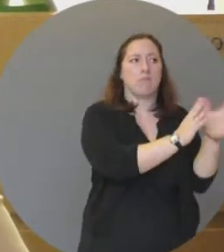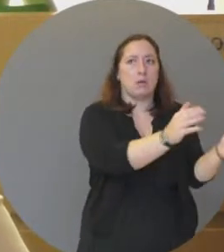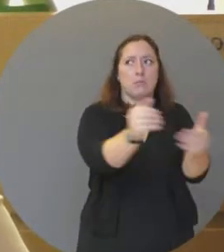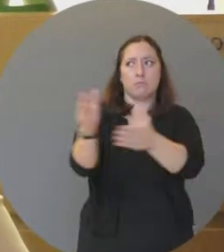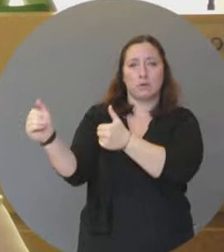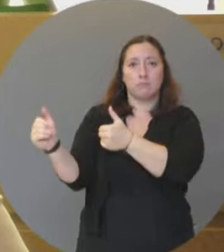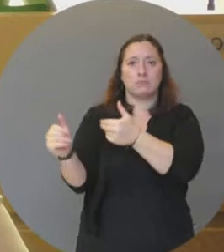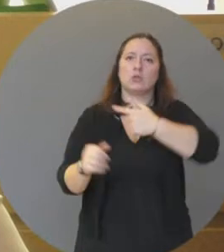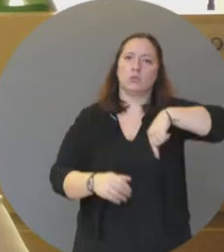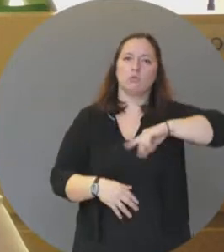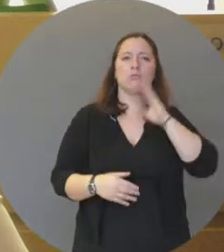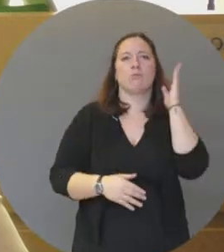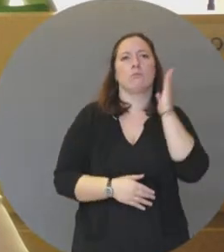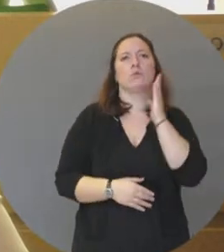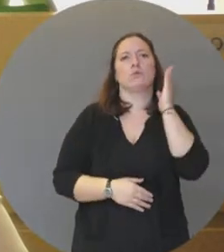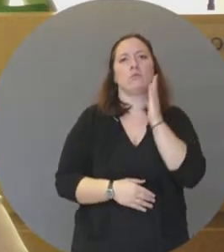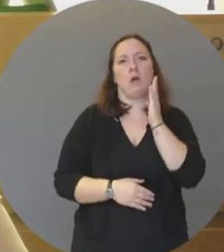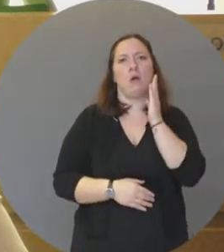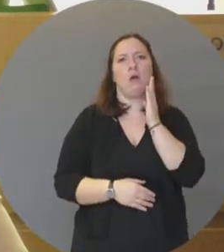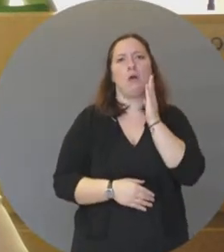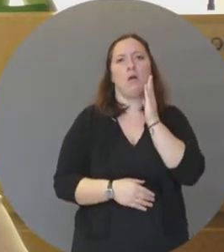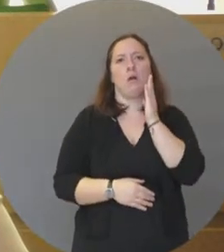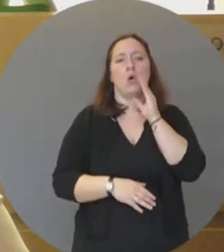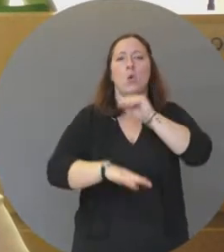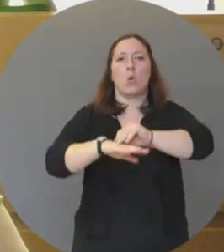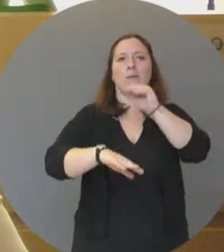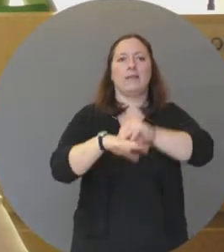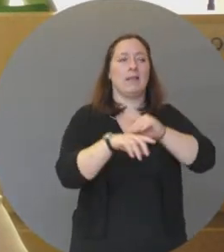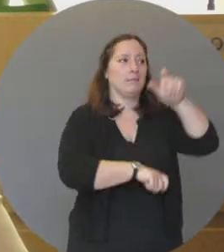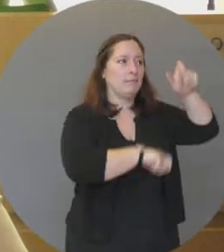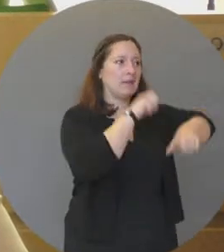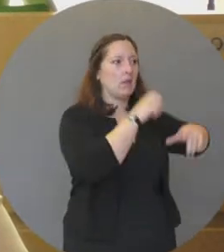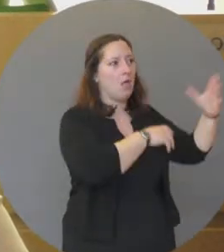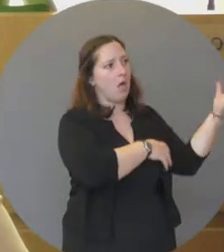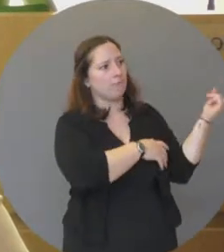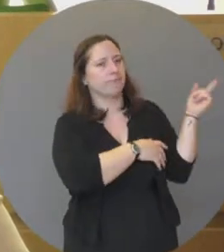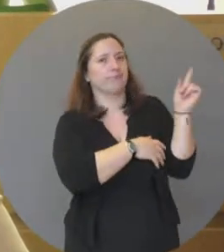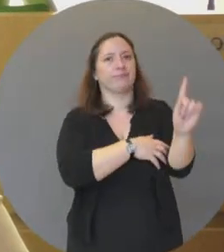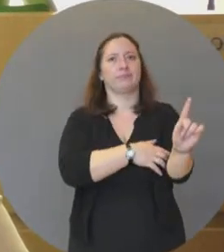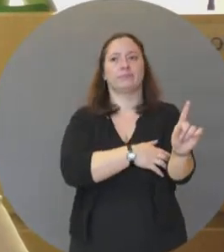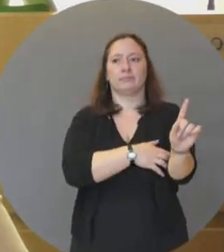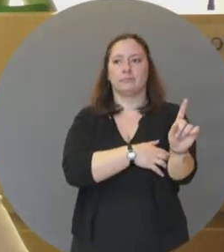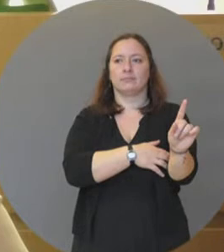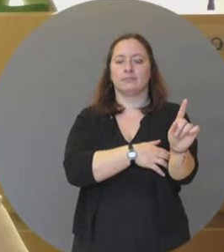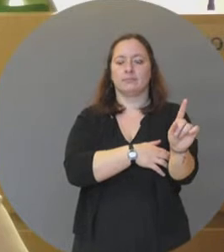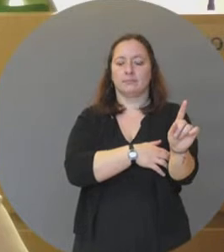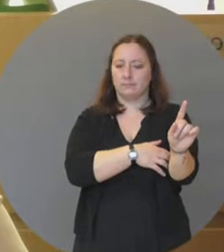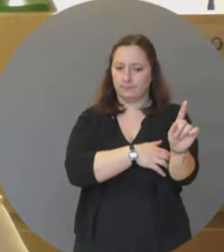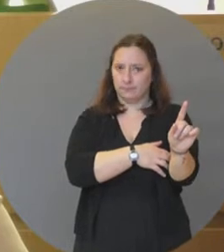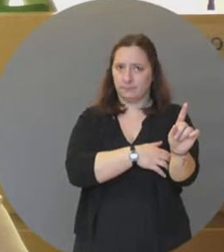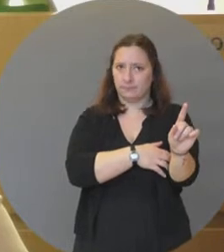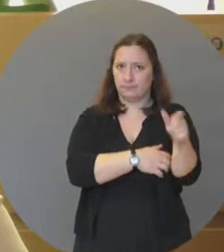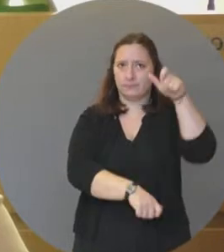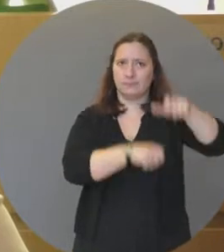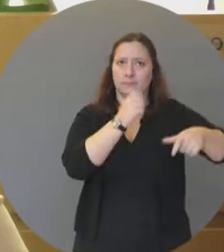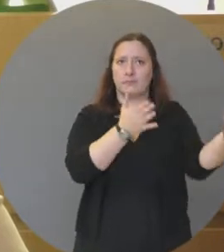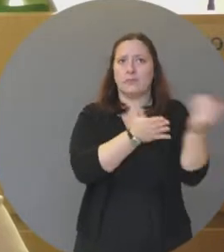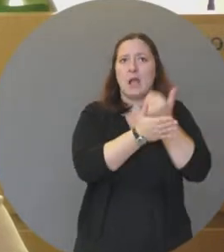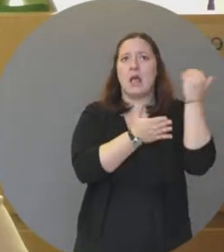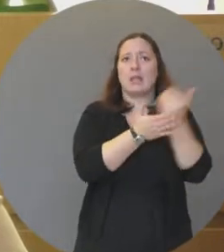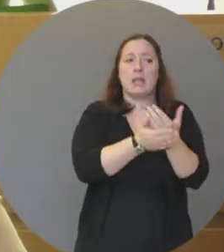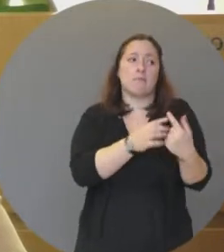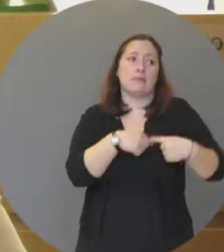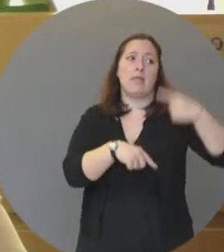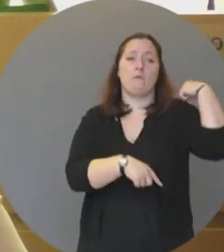tenons à inviter de nouveau devant notre conseil les mobilisations en cours les personnels étaient de nouveau devant la préfecture